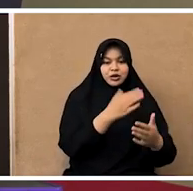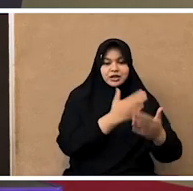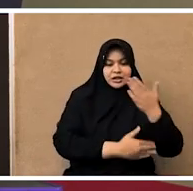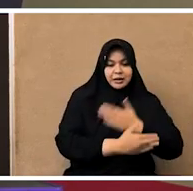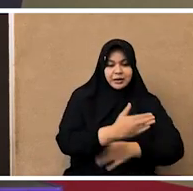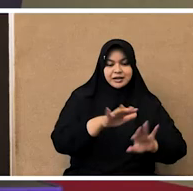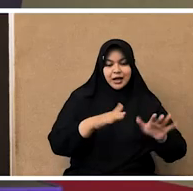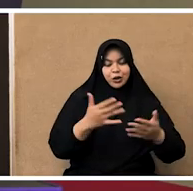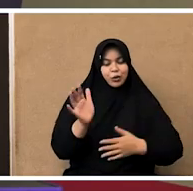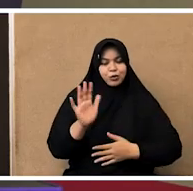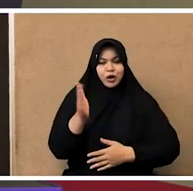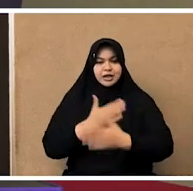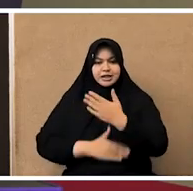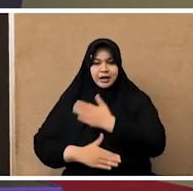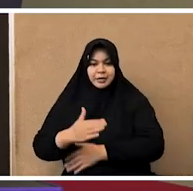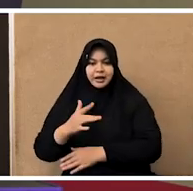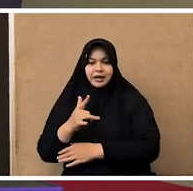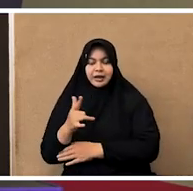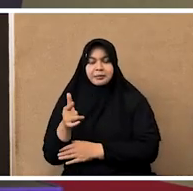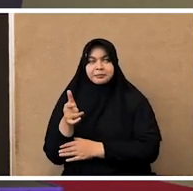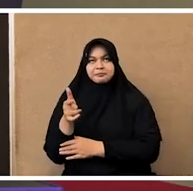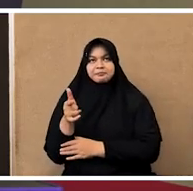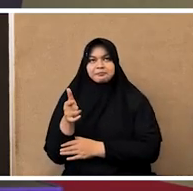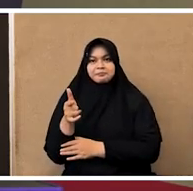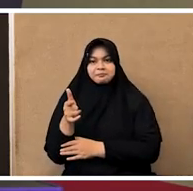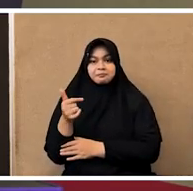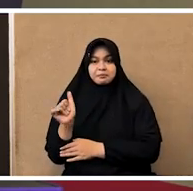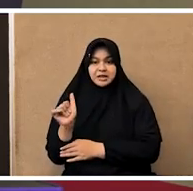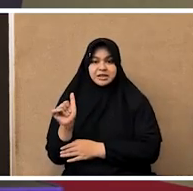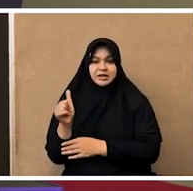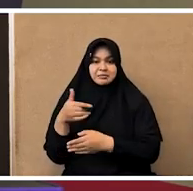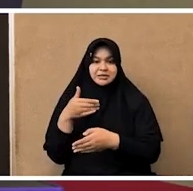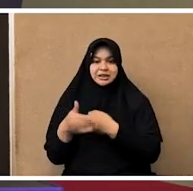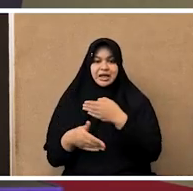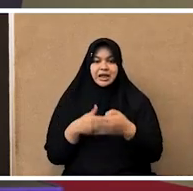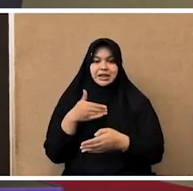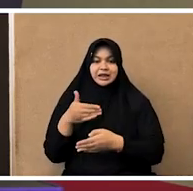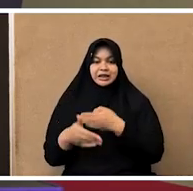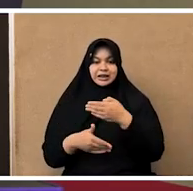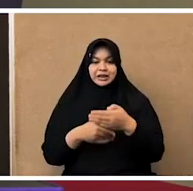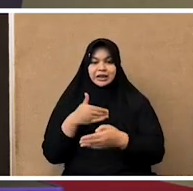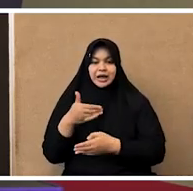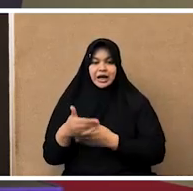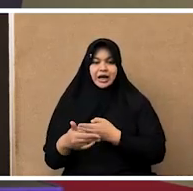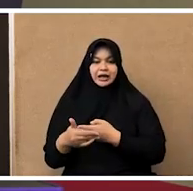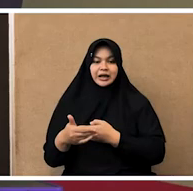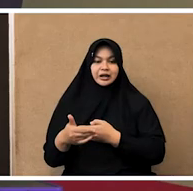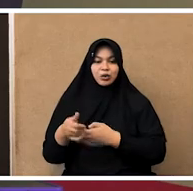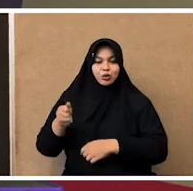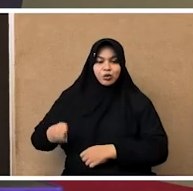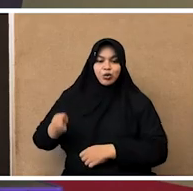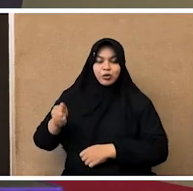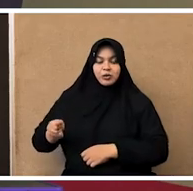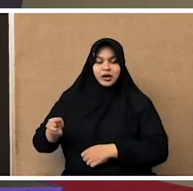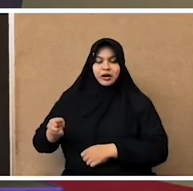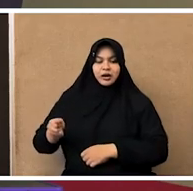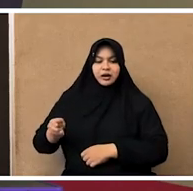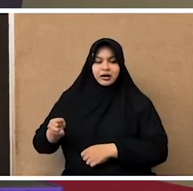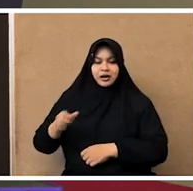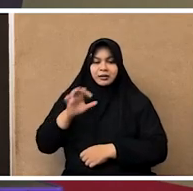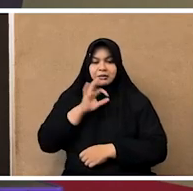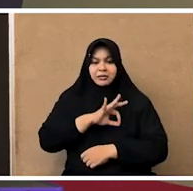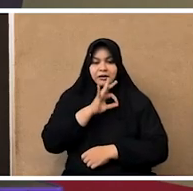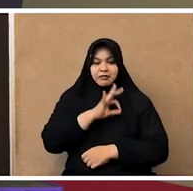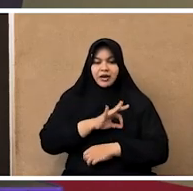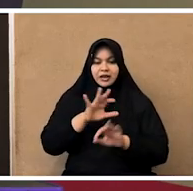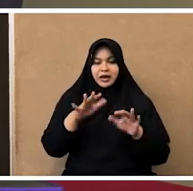disabilitas tetap apa namanya dia bisa menjalani menjalani pidana dengan lebih bermanfaat